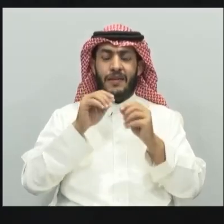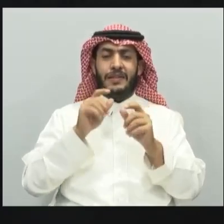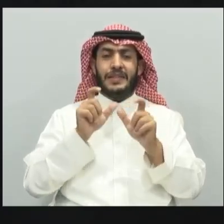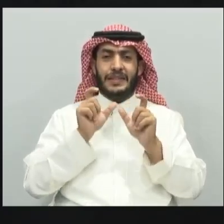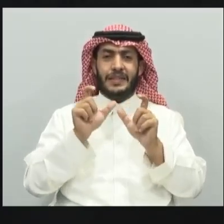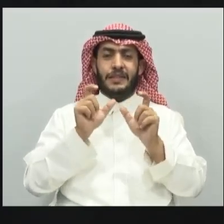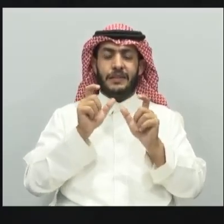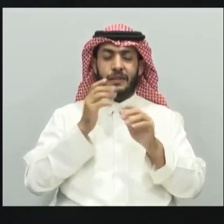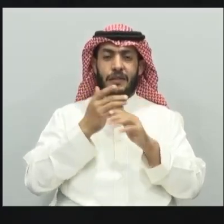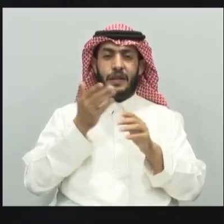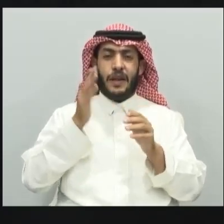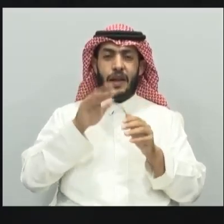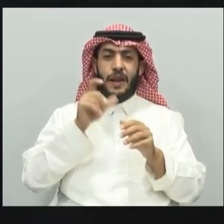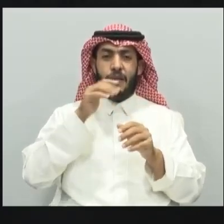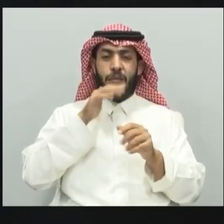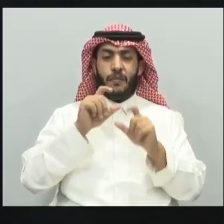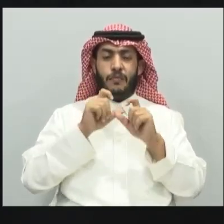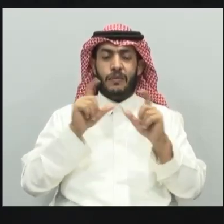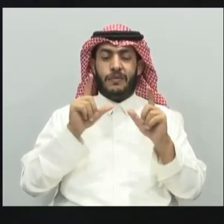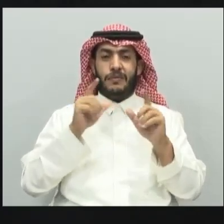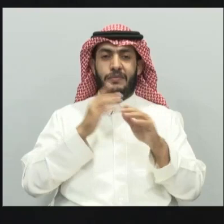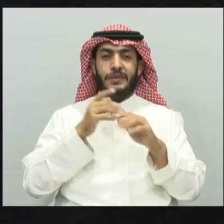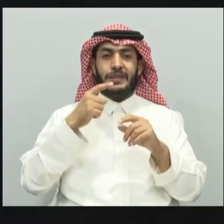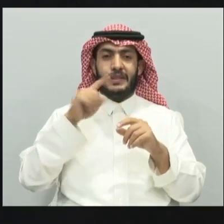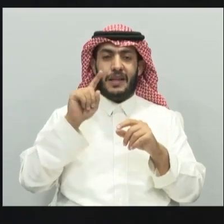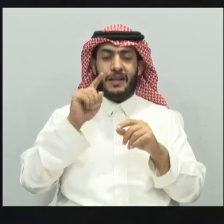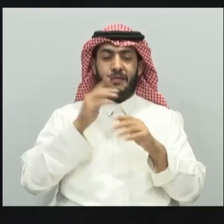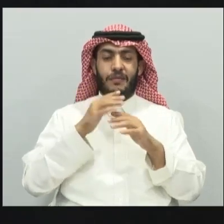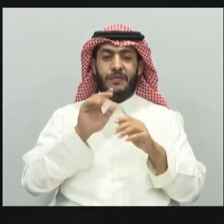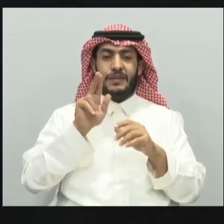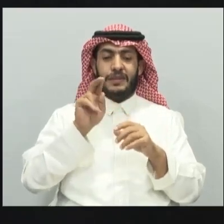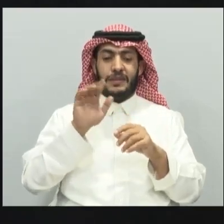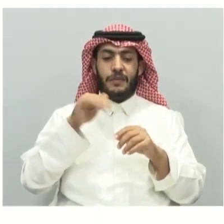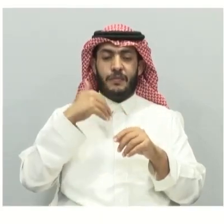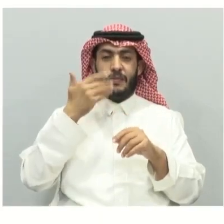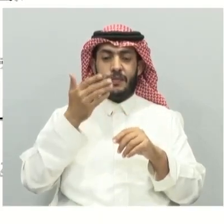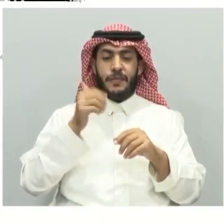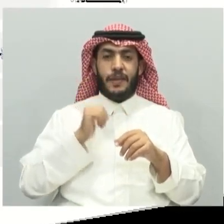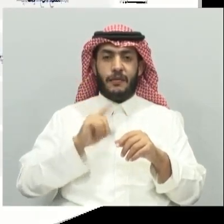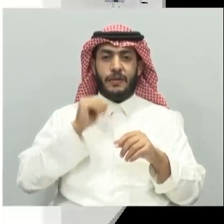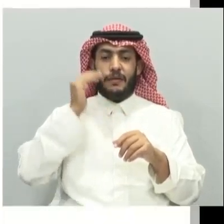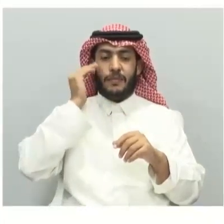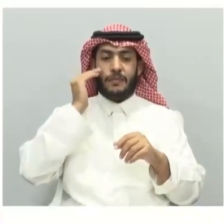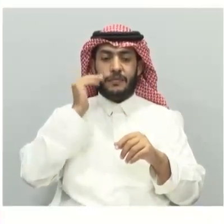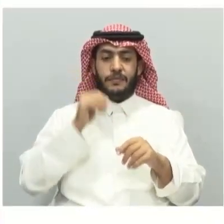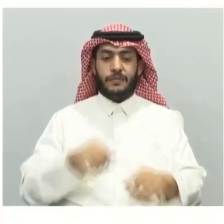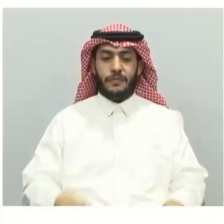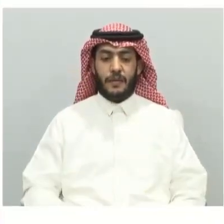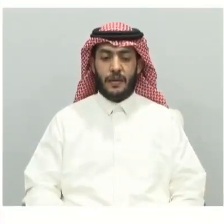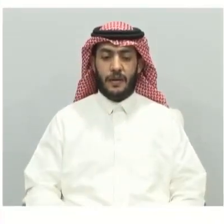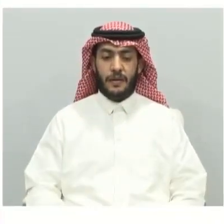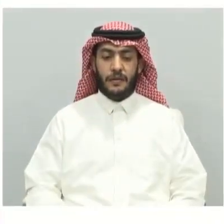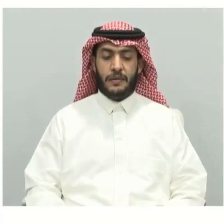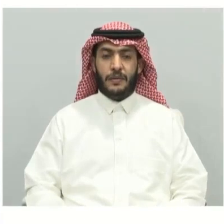سنه النبي صلى الله عليه وسلم وبيانا للصحيح من السقيم ناتي واياكم ايها الطلاب لاستعراض